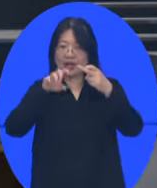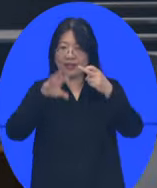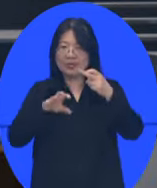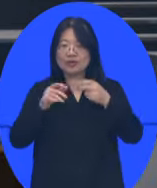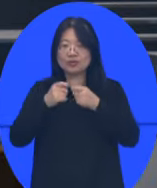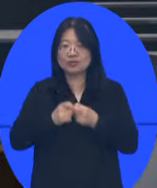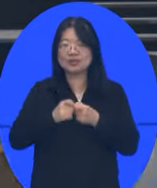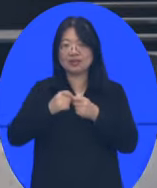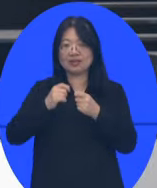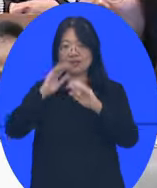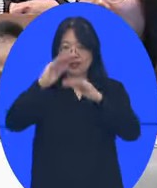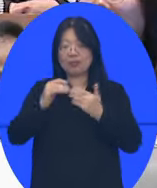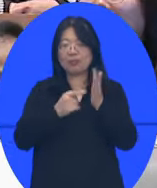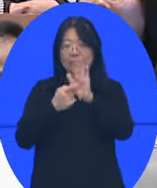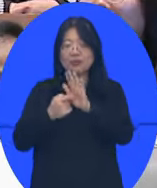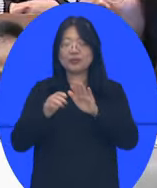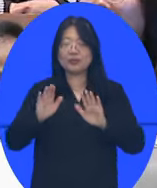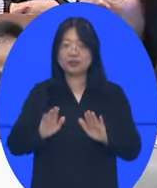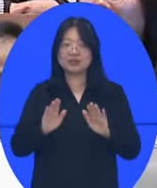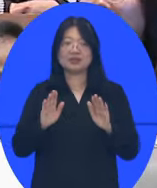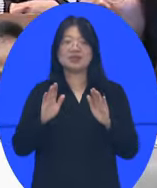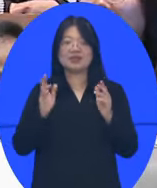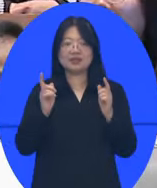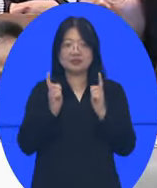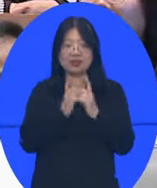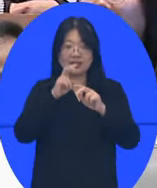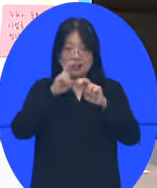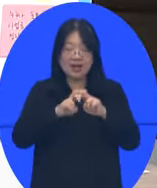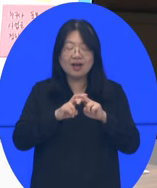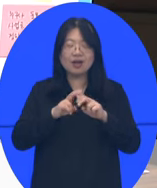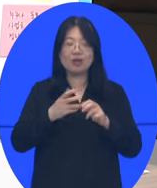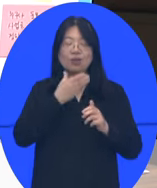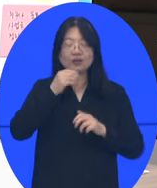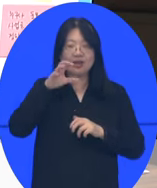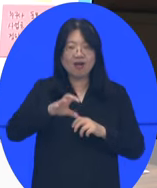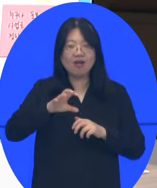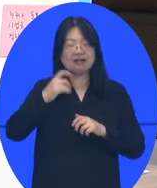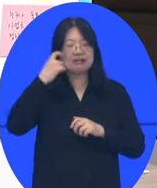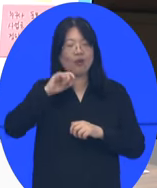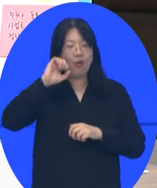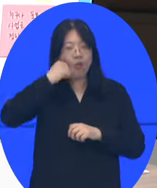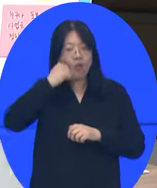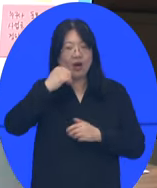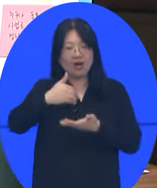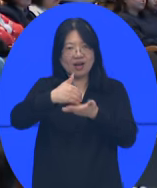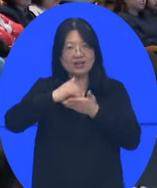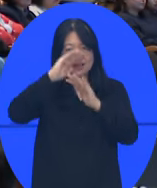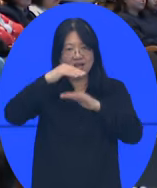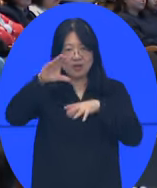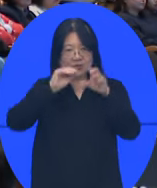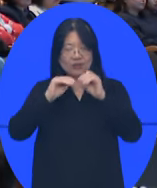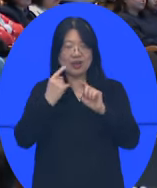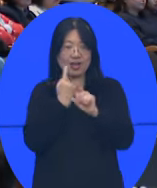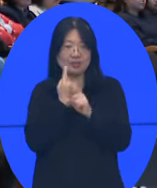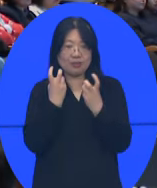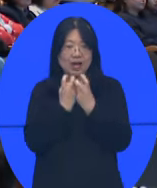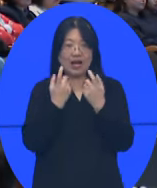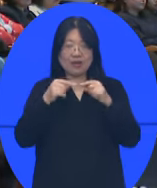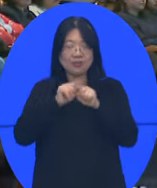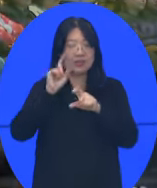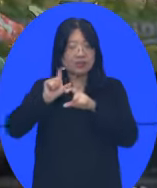이외도 이날 마손 토크에서는 복지 현장에서 느끼는 어려움과 건의 사항 등을 듣고 개선점을 함께 고민하는